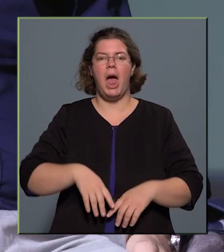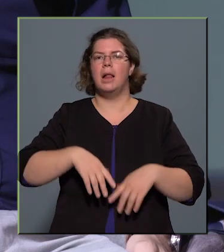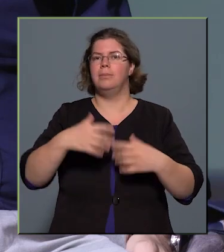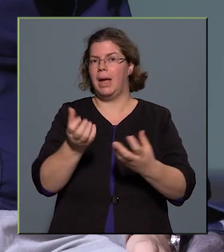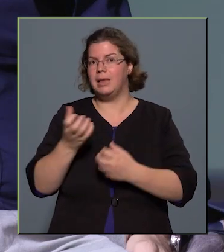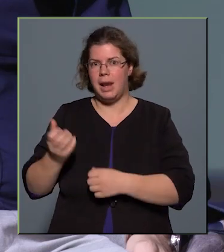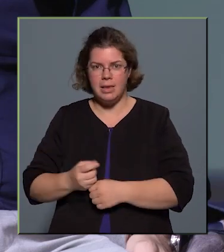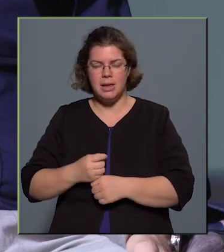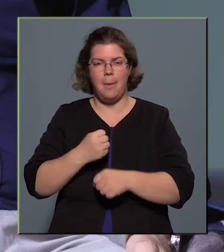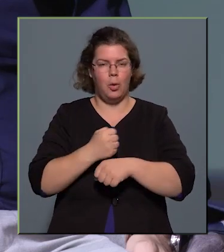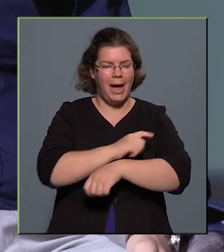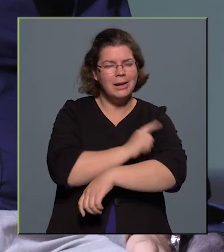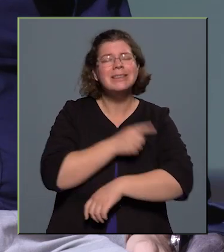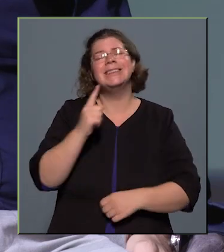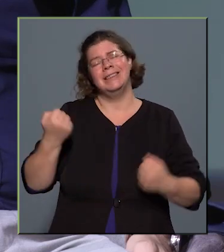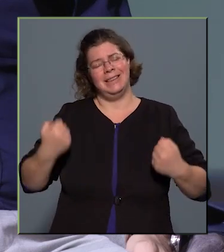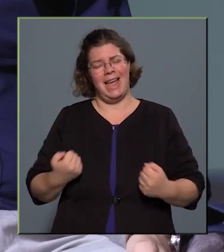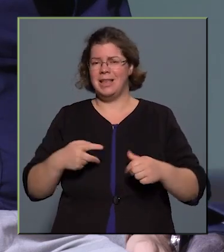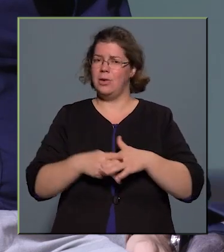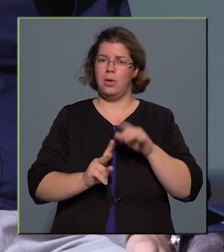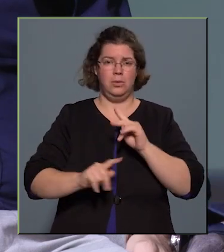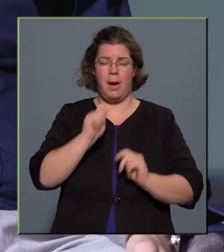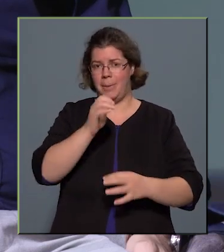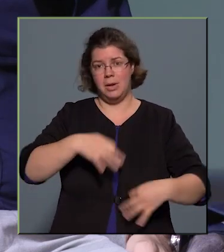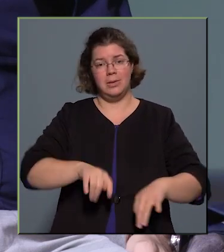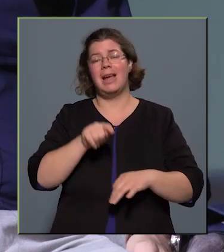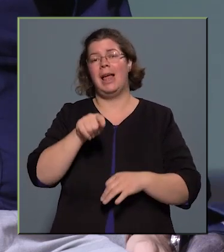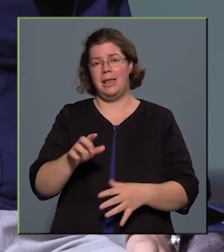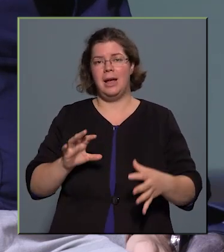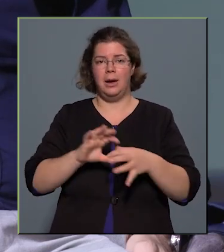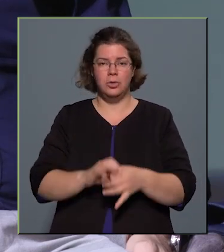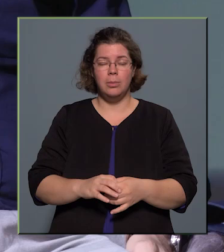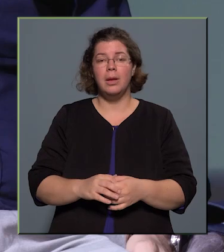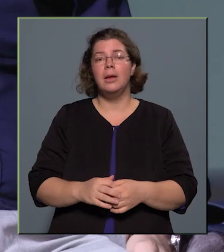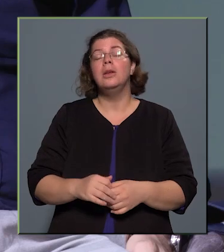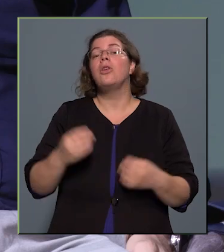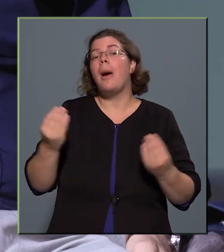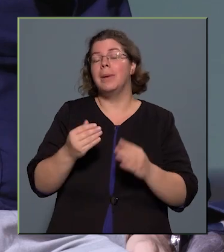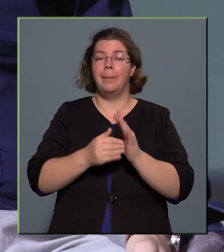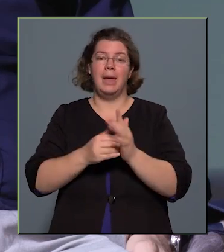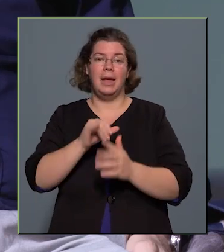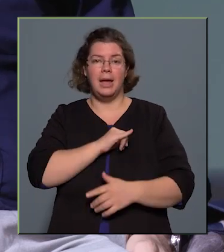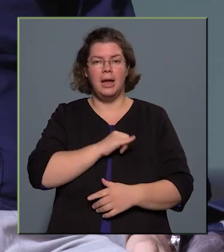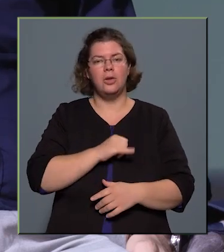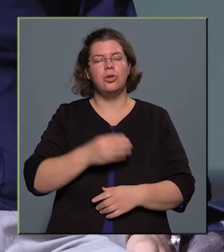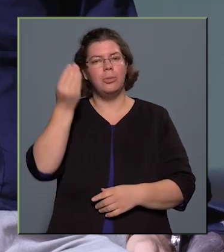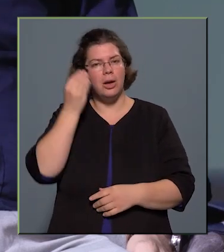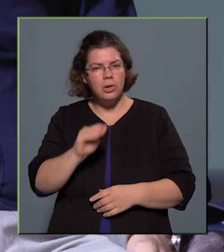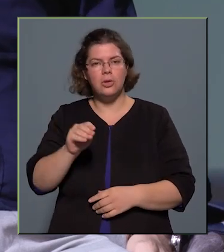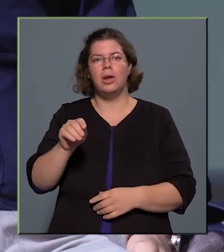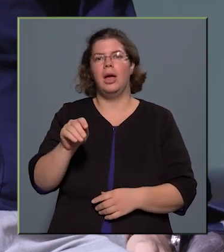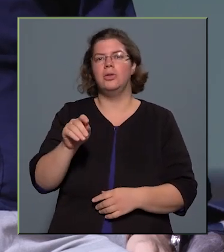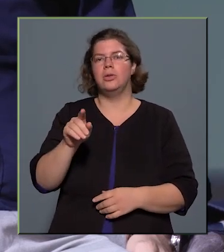megszerezni, de nehéz dolguk van Magyarországon kifejezetten ezzel kapcsolatban. És még talán, ami még érdekes, hogy a mesterséges intelligencia